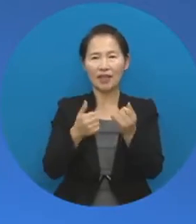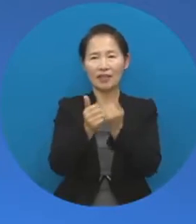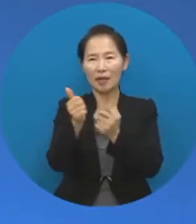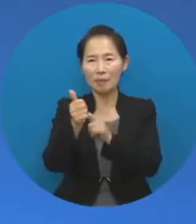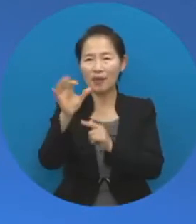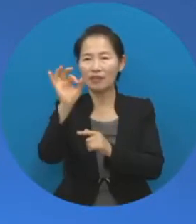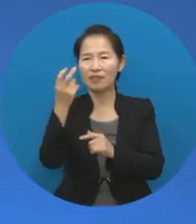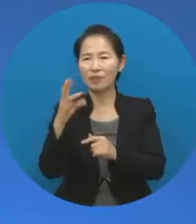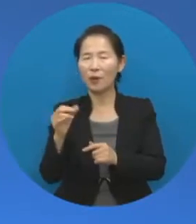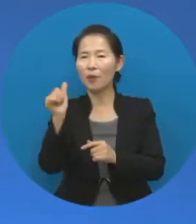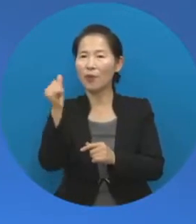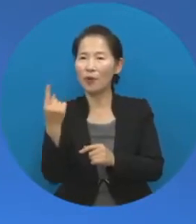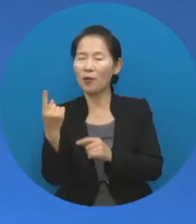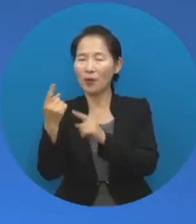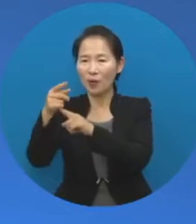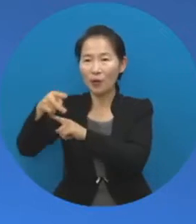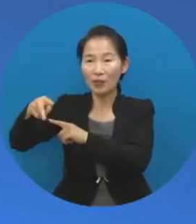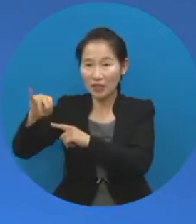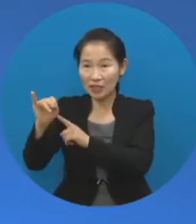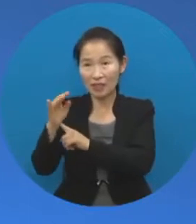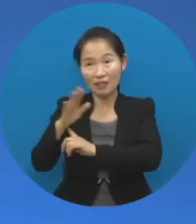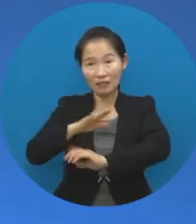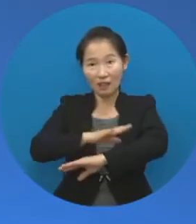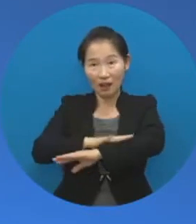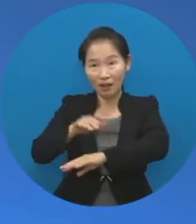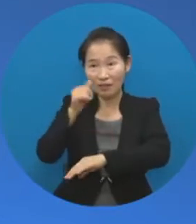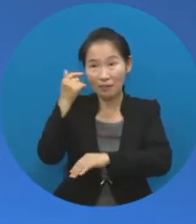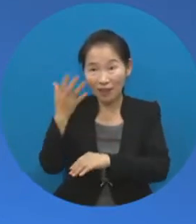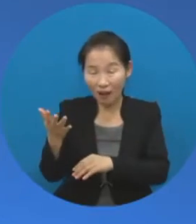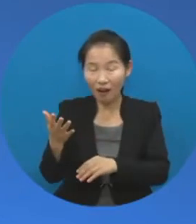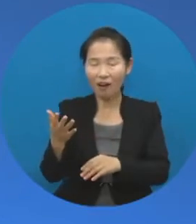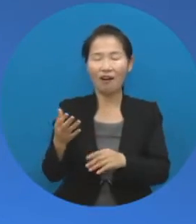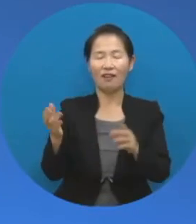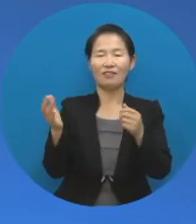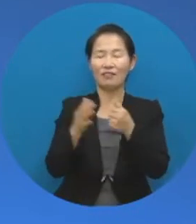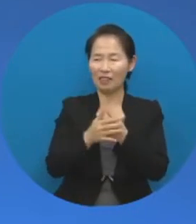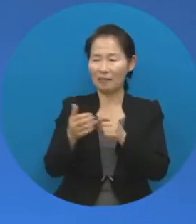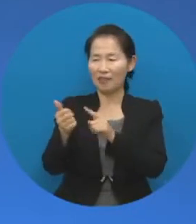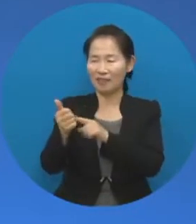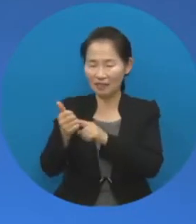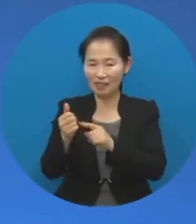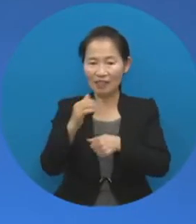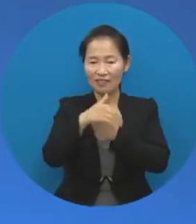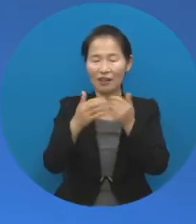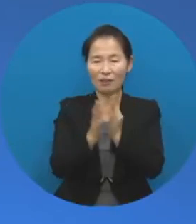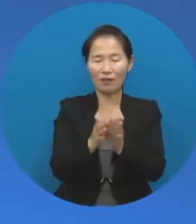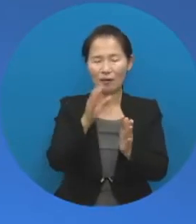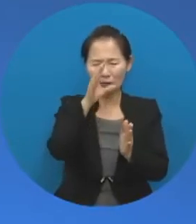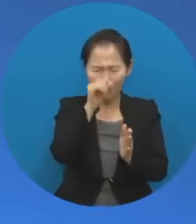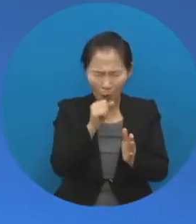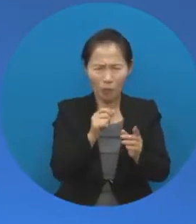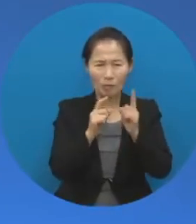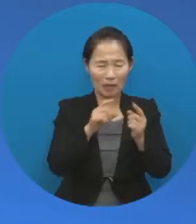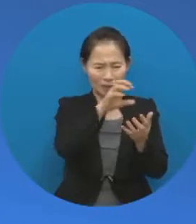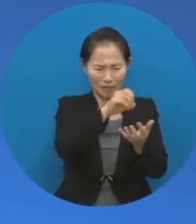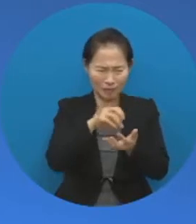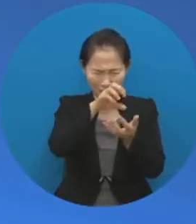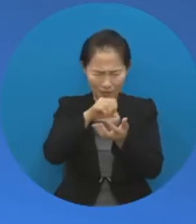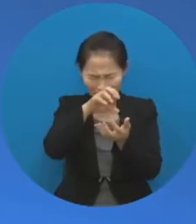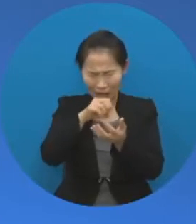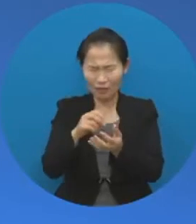막 용호 씨에 대해서 막 이 성경에 나와 있는 막 좋은 말씀을 다 갖다 대면서 용호 씨에 대해서 진짜 간절히